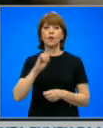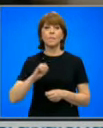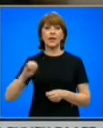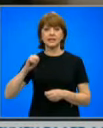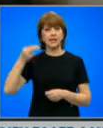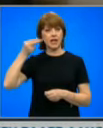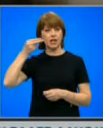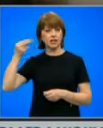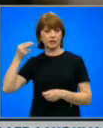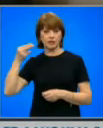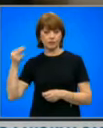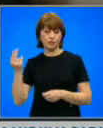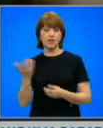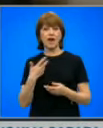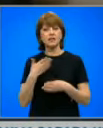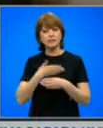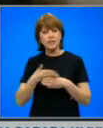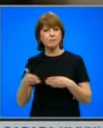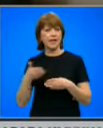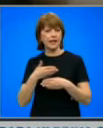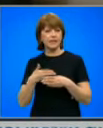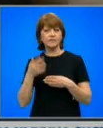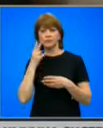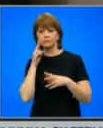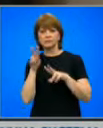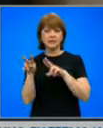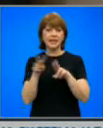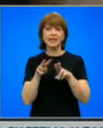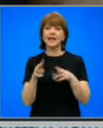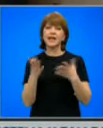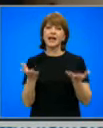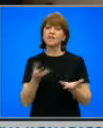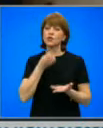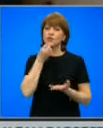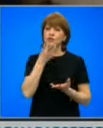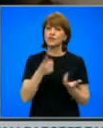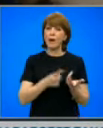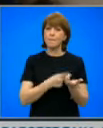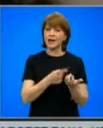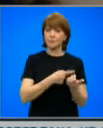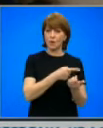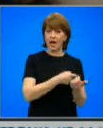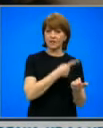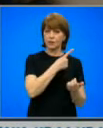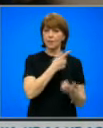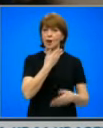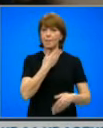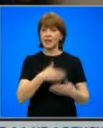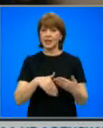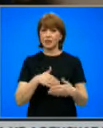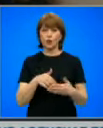аз обръщах внимание непрекъснато. Следете какво става с преброяването в Република Северна Македония.